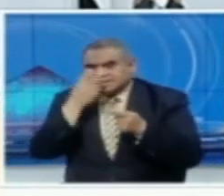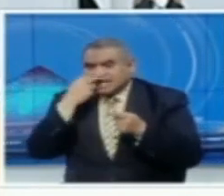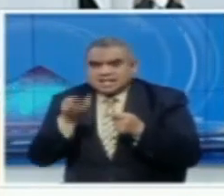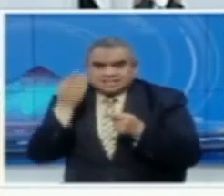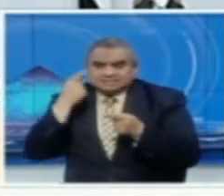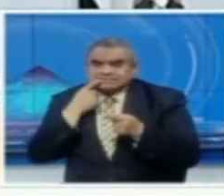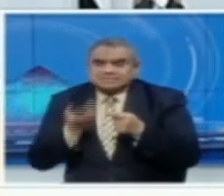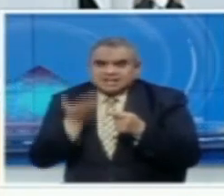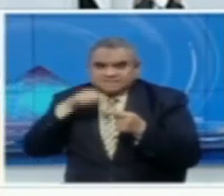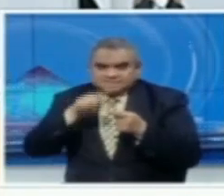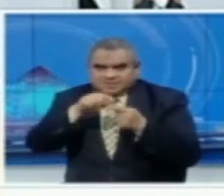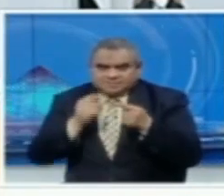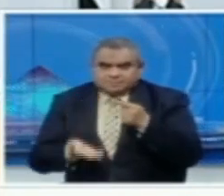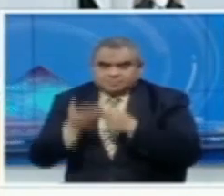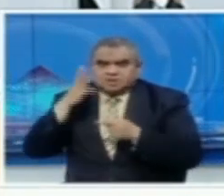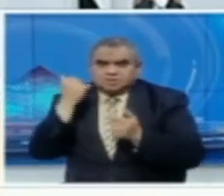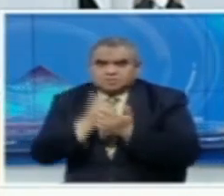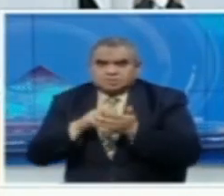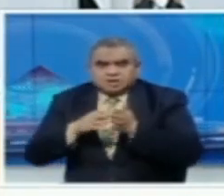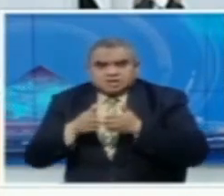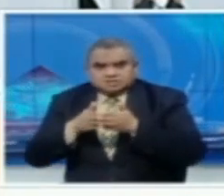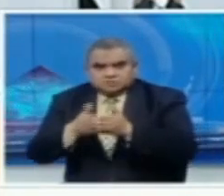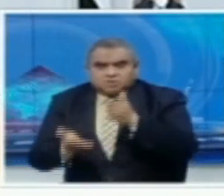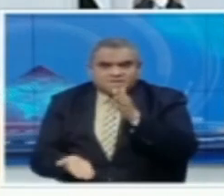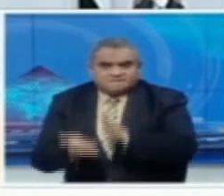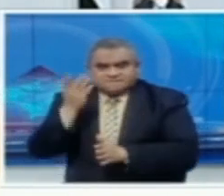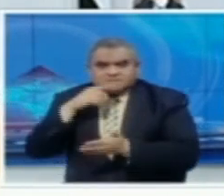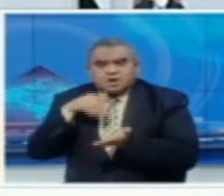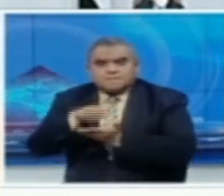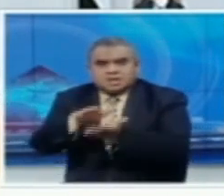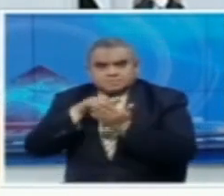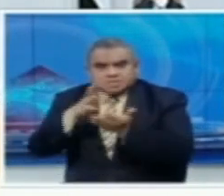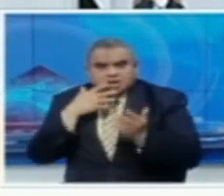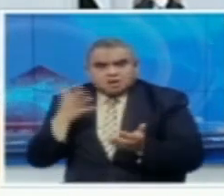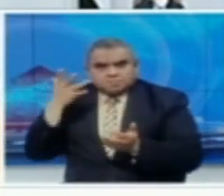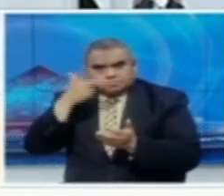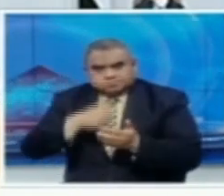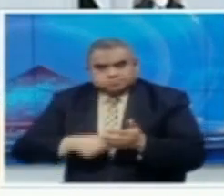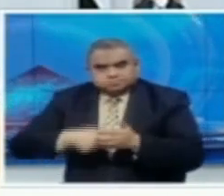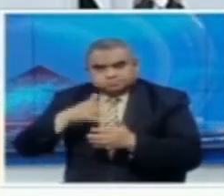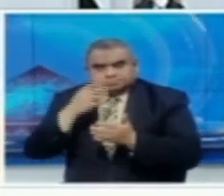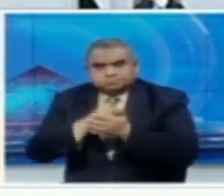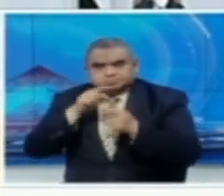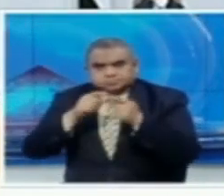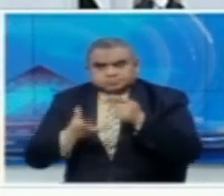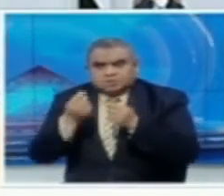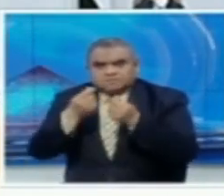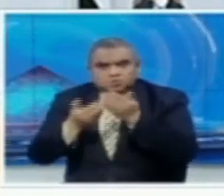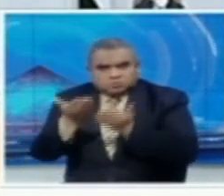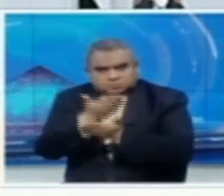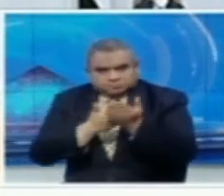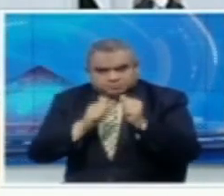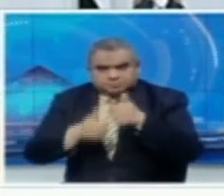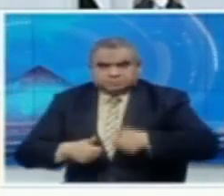العام الماضي فيما يخص أعداد السفن وحجم البضائع العابرة، وكذلك الارتفاع في الإيرادات. كما